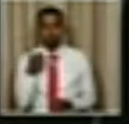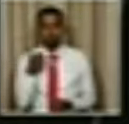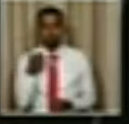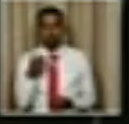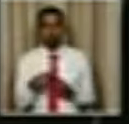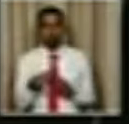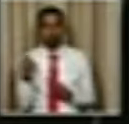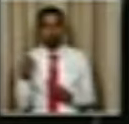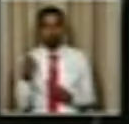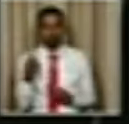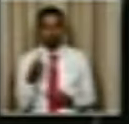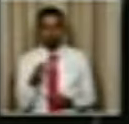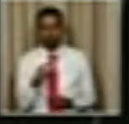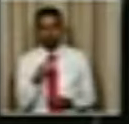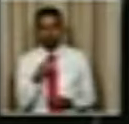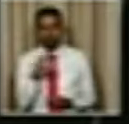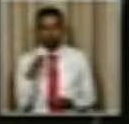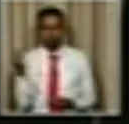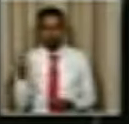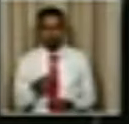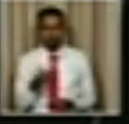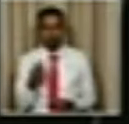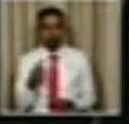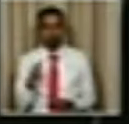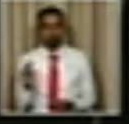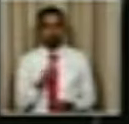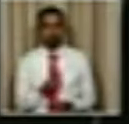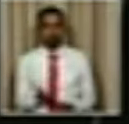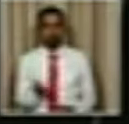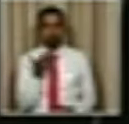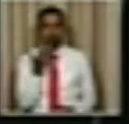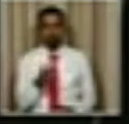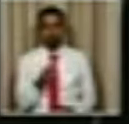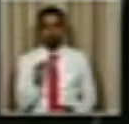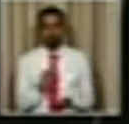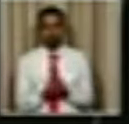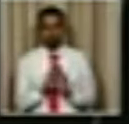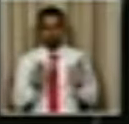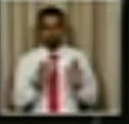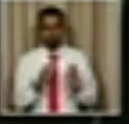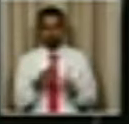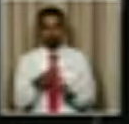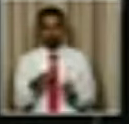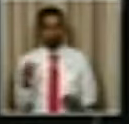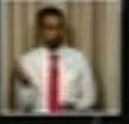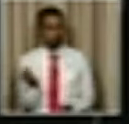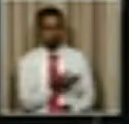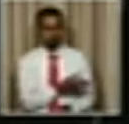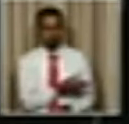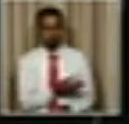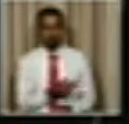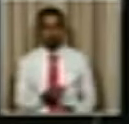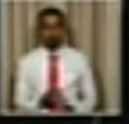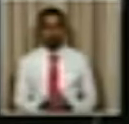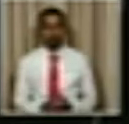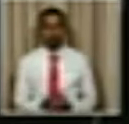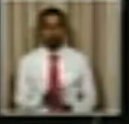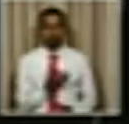ඒ අයගෙන් බලයි රුපියල් 75 අරන් ගල දින ගොඩක් හම්බ කරලා. එච්චර තියන් ඉන්න බෑ. ඒකෙන් දෙන්න වෙනවා. එහෙමත් ගන්න